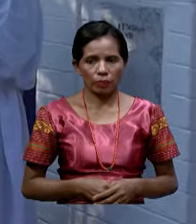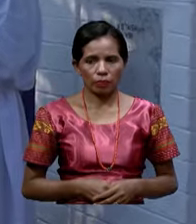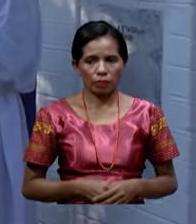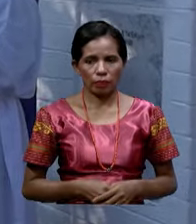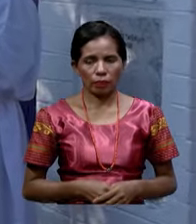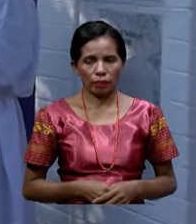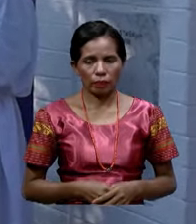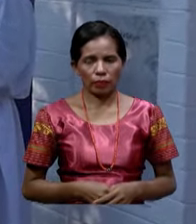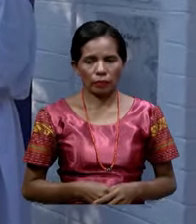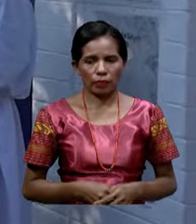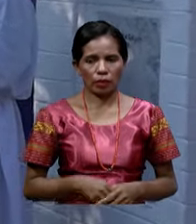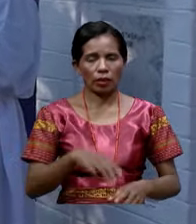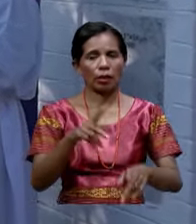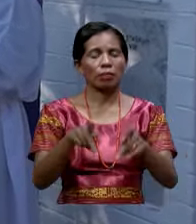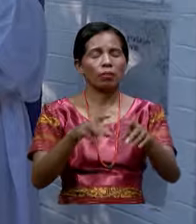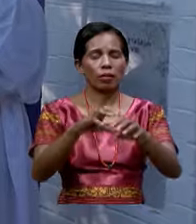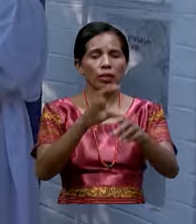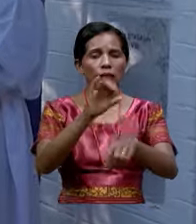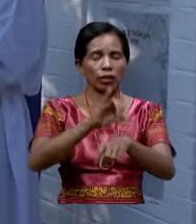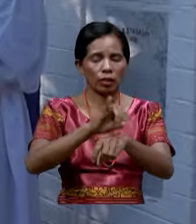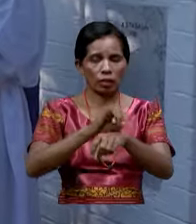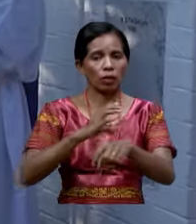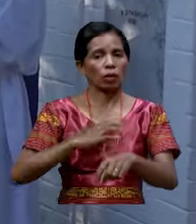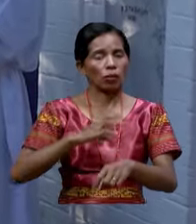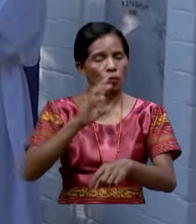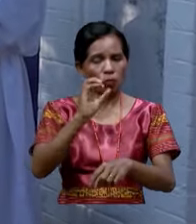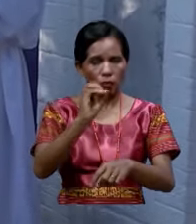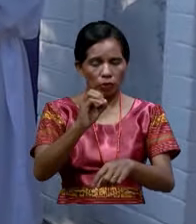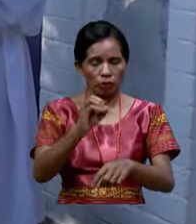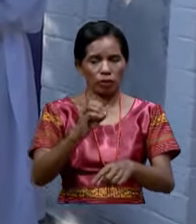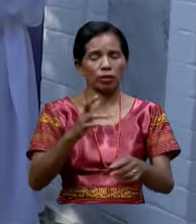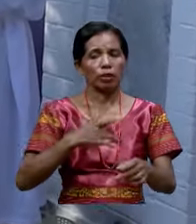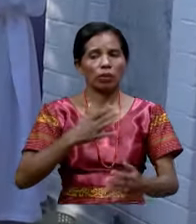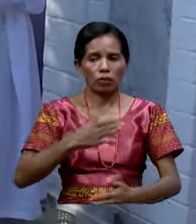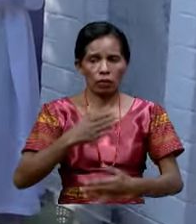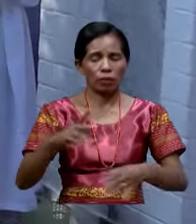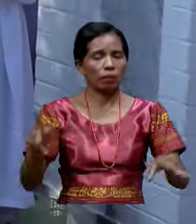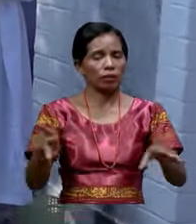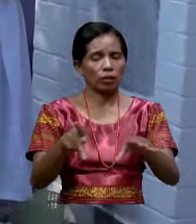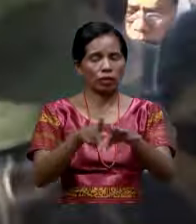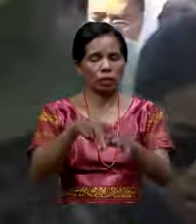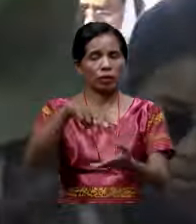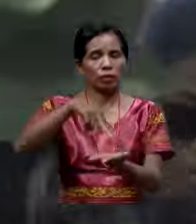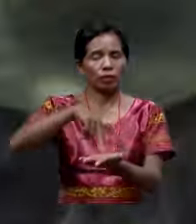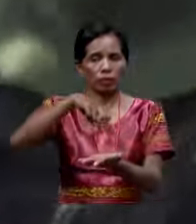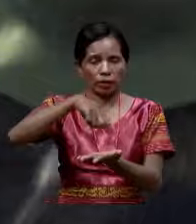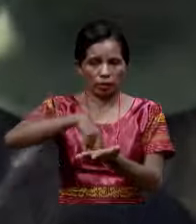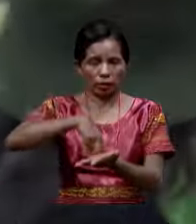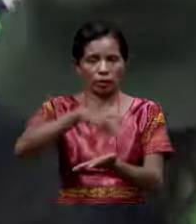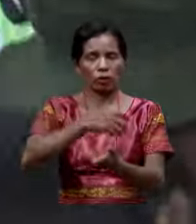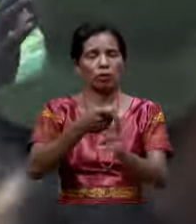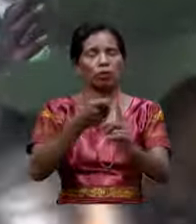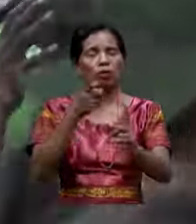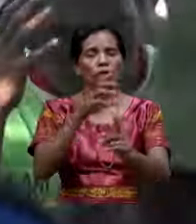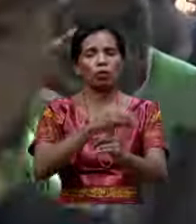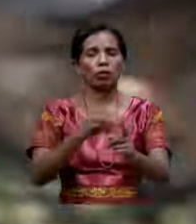Sarani sira nebe pertense ba parokia Maria Auxiliadora Comoro, entusiasmo tebes hodi participa via sakra dalan ba cross, husi gruta Golgota to